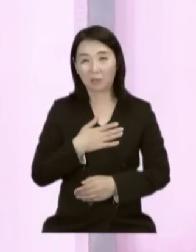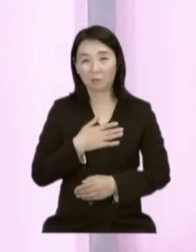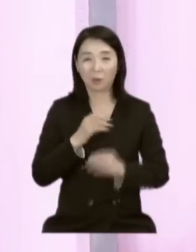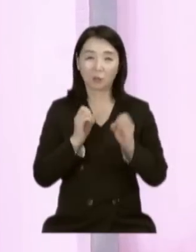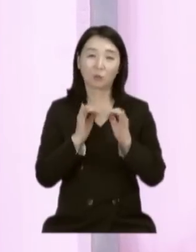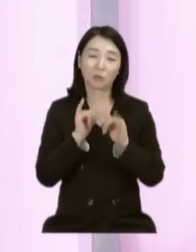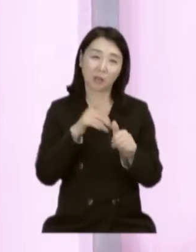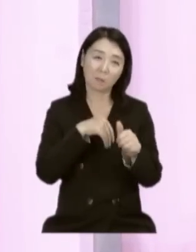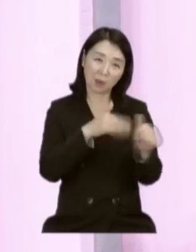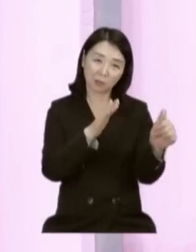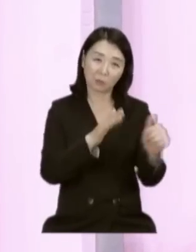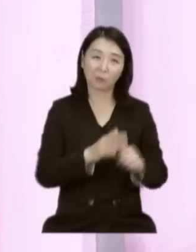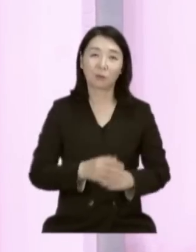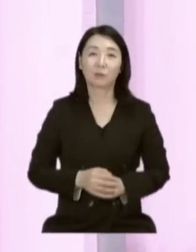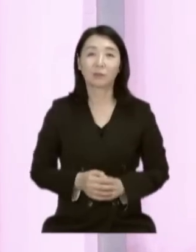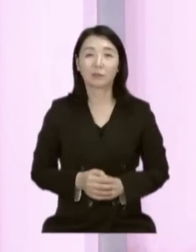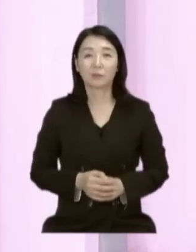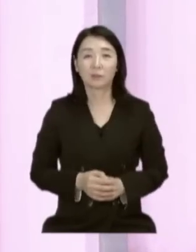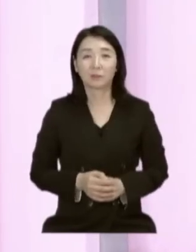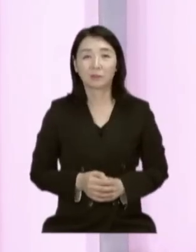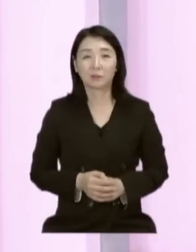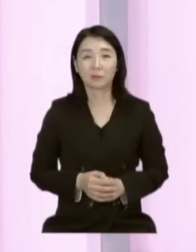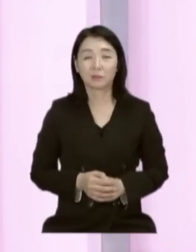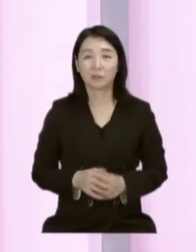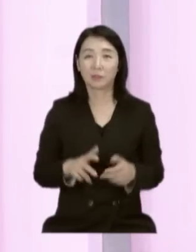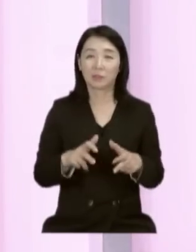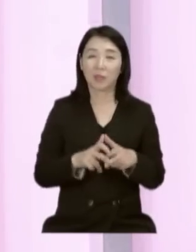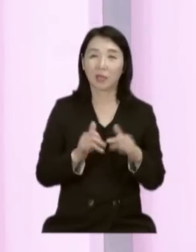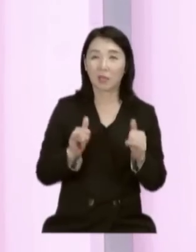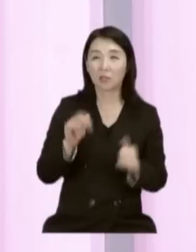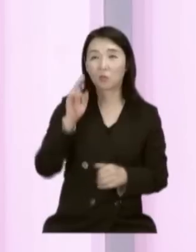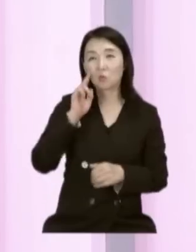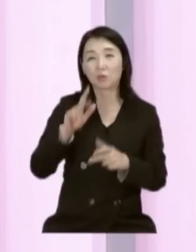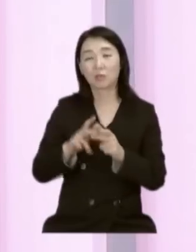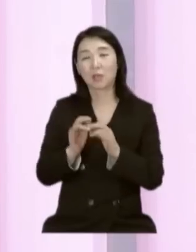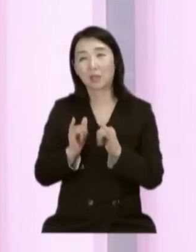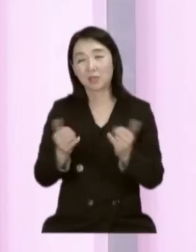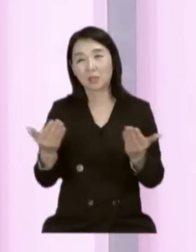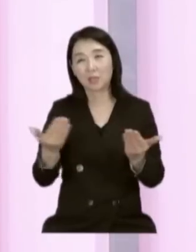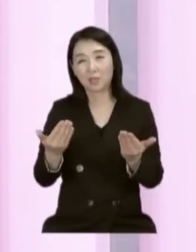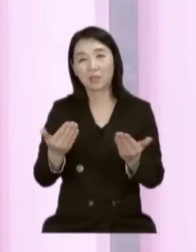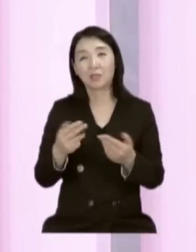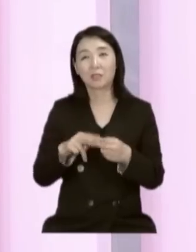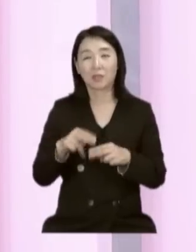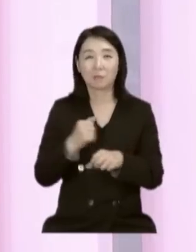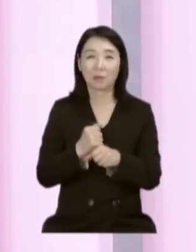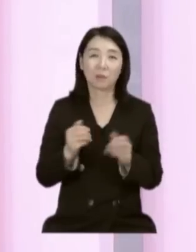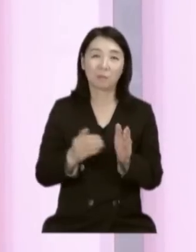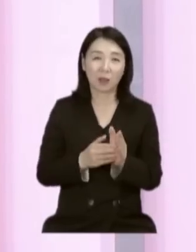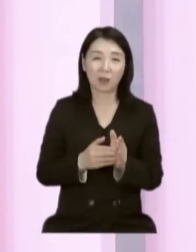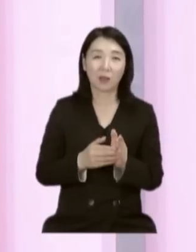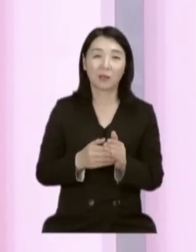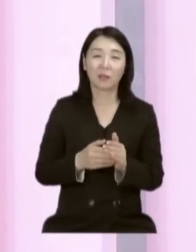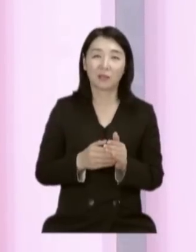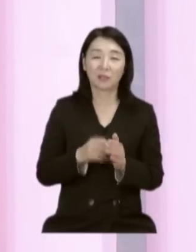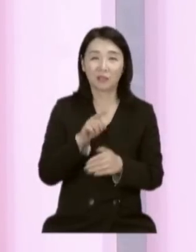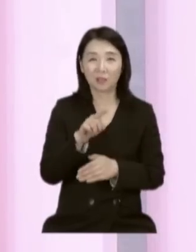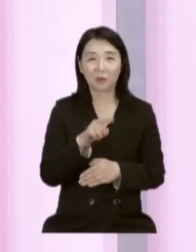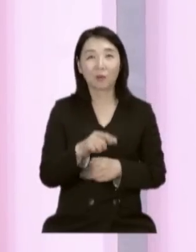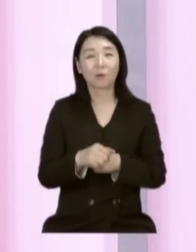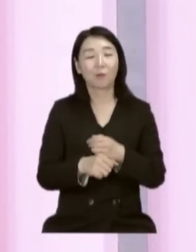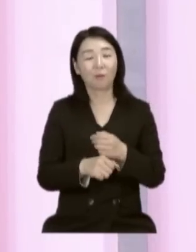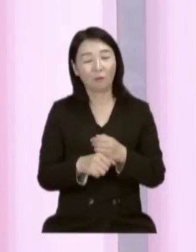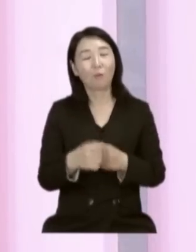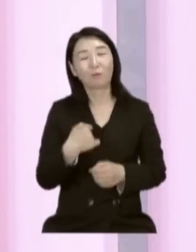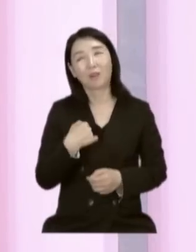선교사를 파송하고 또 장애인 중증 장애인들 일자리를 만들어 주는 일 이런 것들을 나름대로 하고